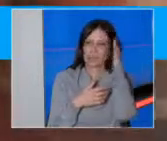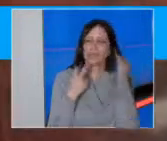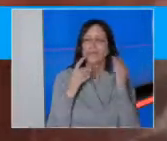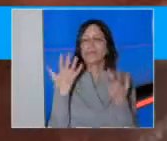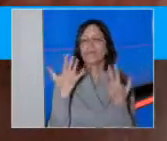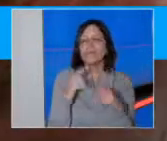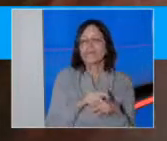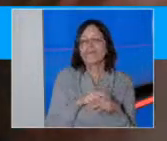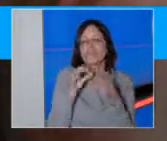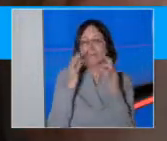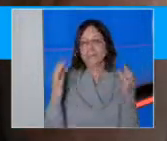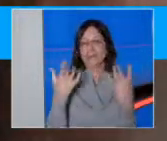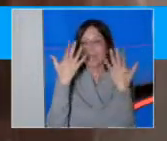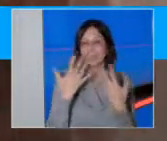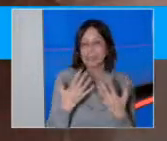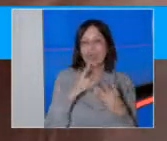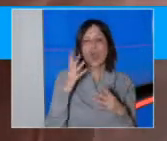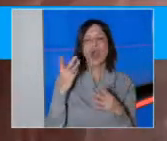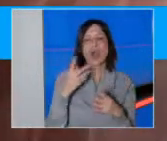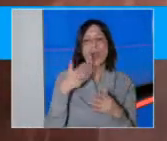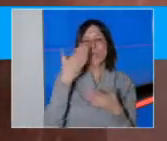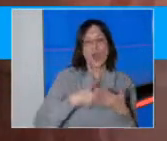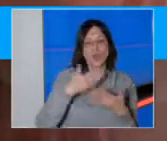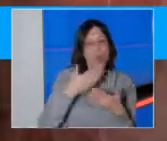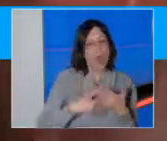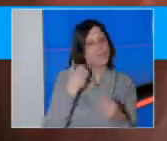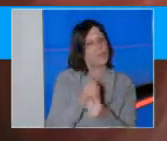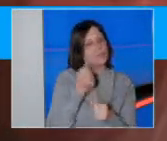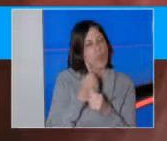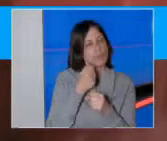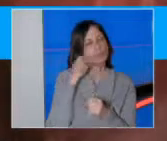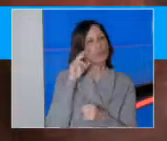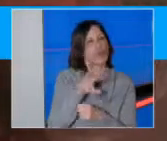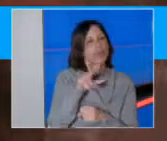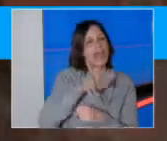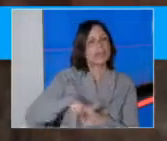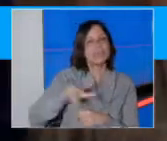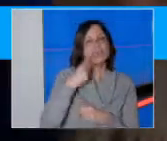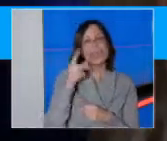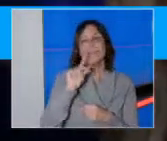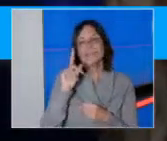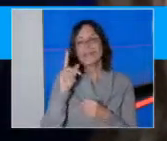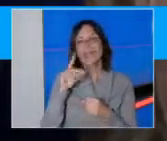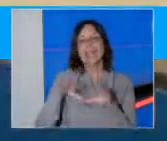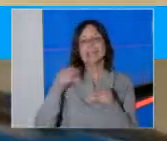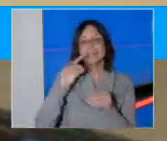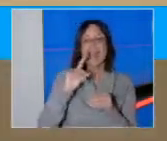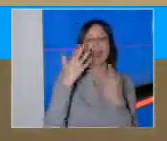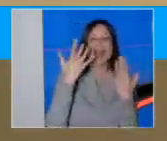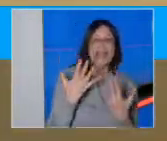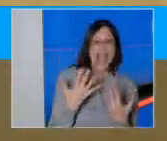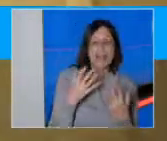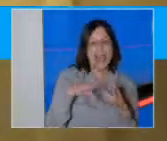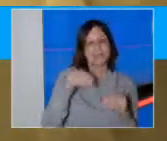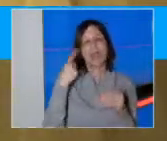לספור, כל הפרוטוקולים יתעלו ויהיו שקופים לציבור, כך שנוכל לראות מי הצביע, כמה הצביעו, מה היו התוצאות בכל